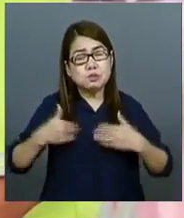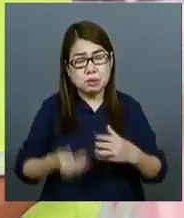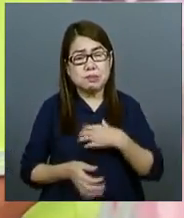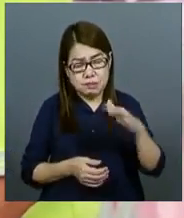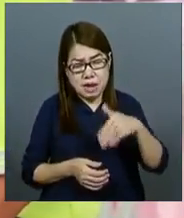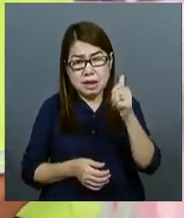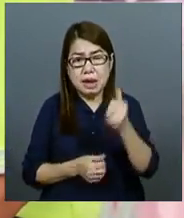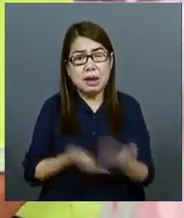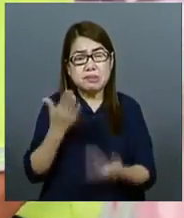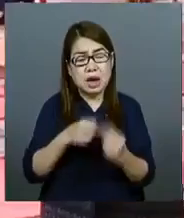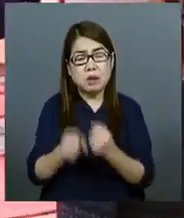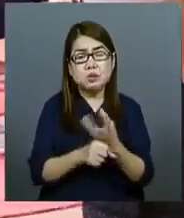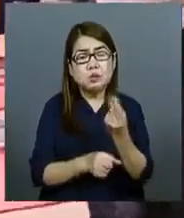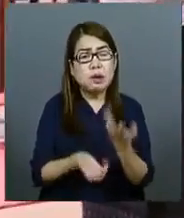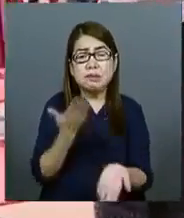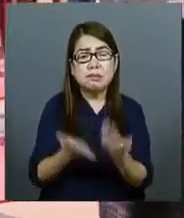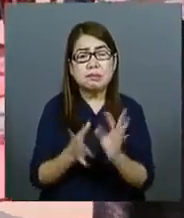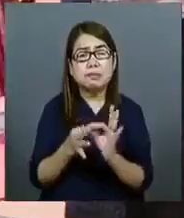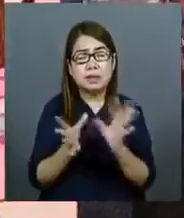จำกัดอายุนะครับ